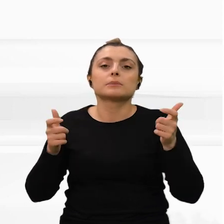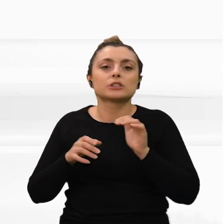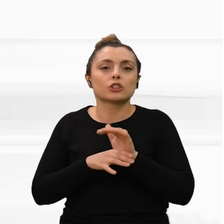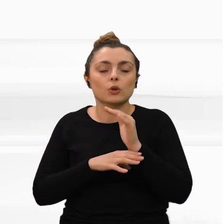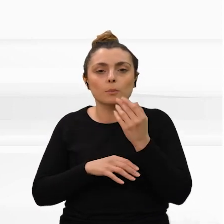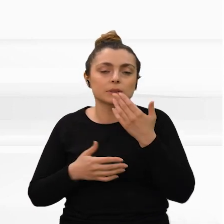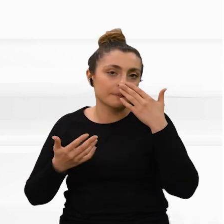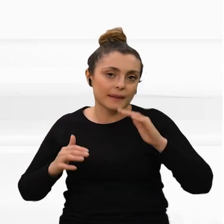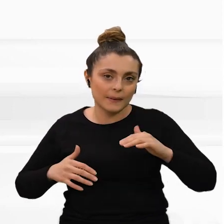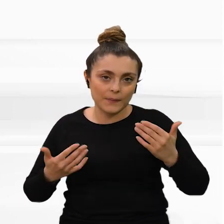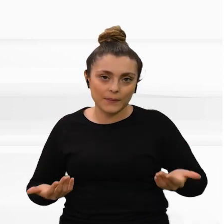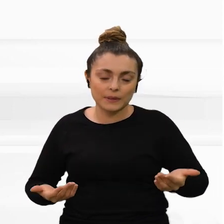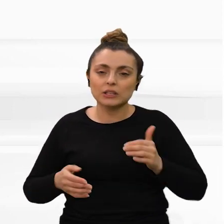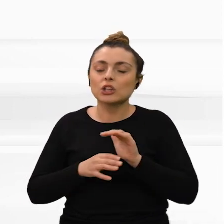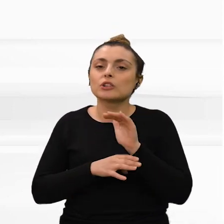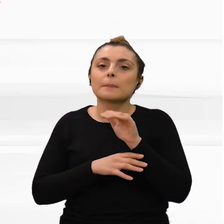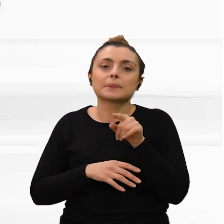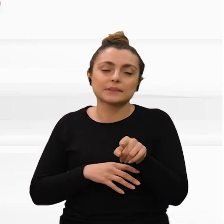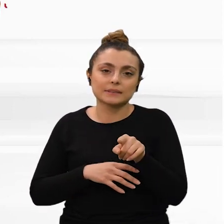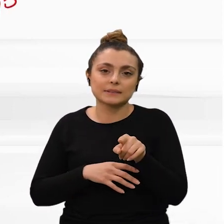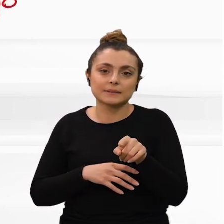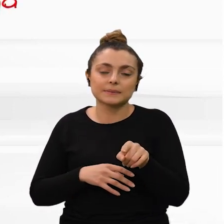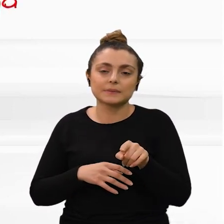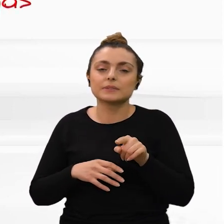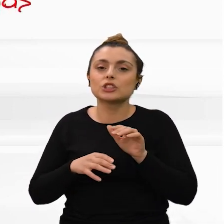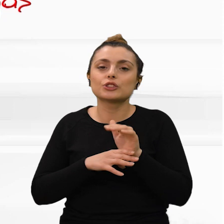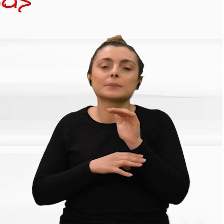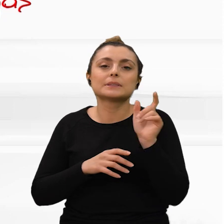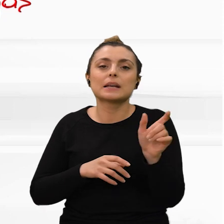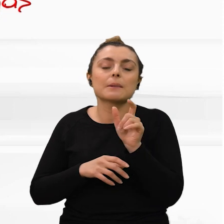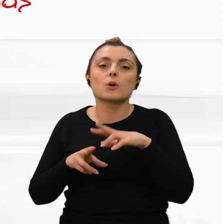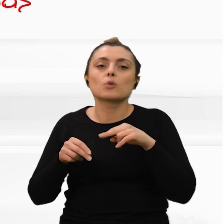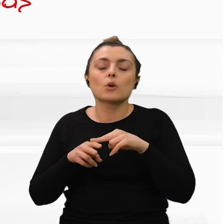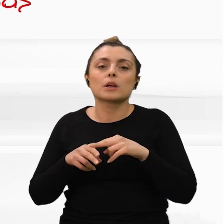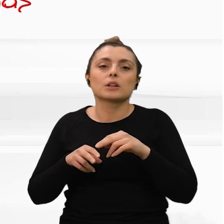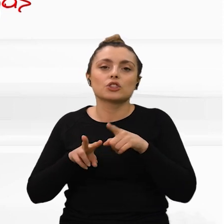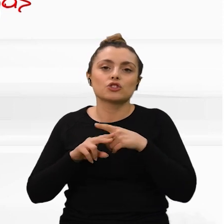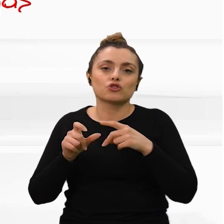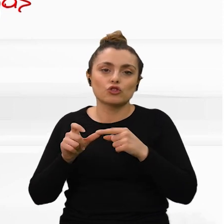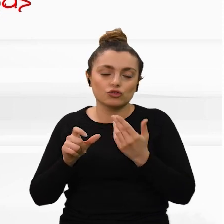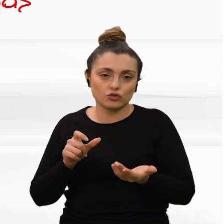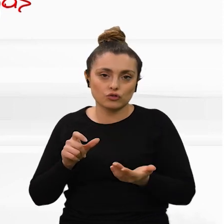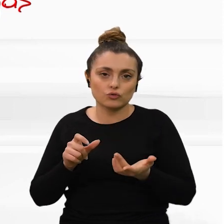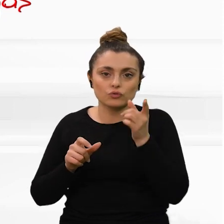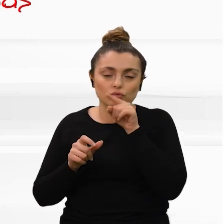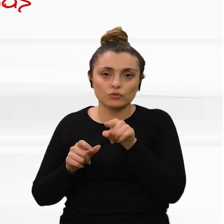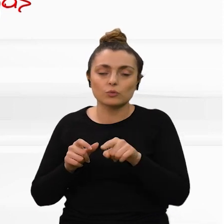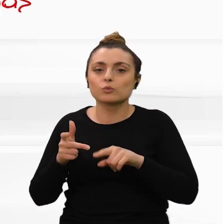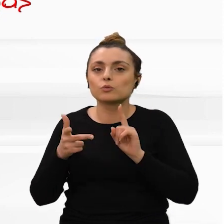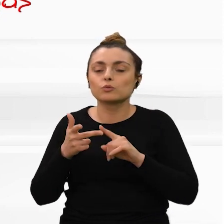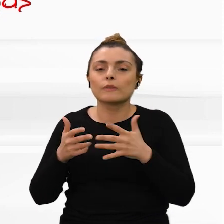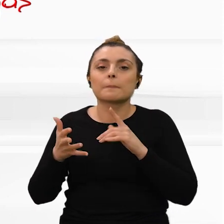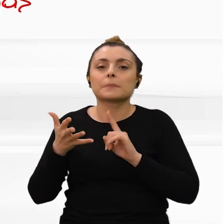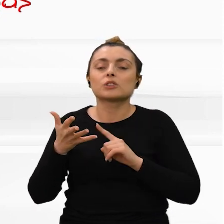gelişmeler yaşanması bekleniyor yaşanması da yaşanması kelimesinin kökü yaştır arkadaşlar Dolayısıyla